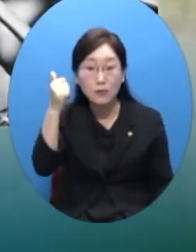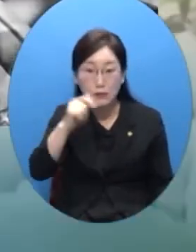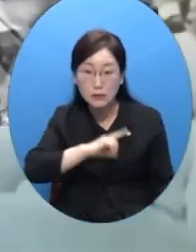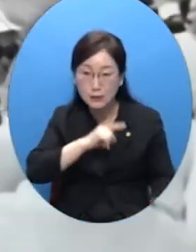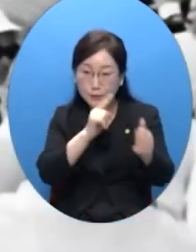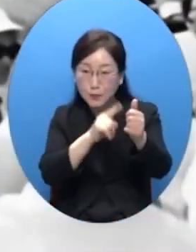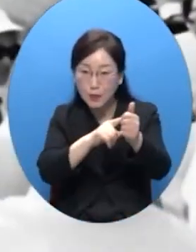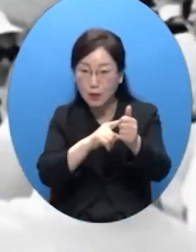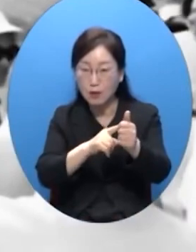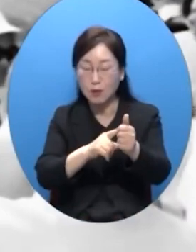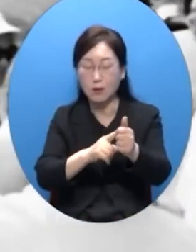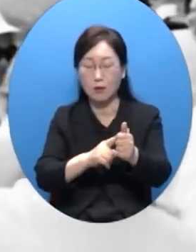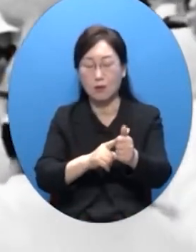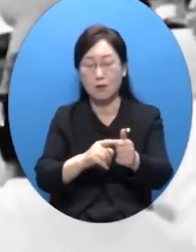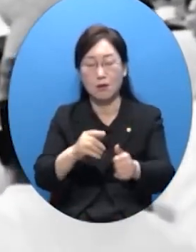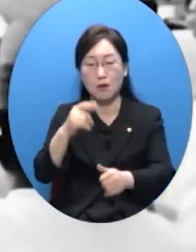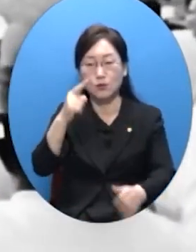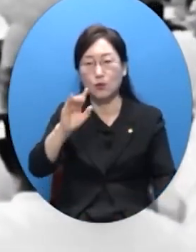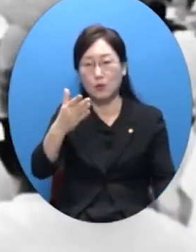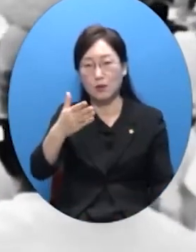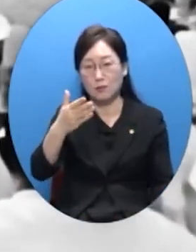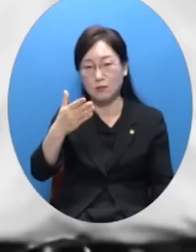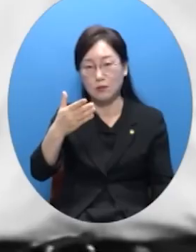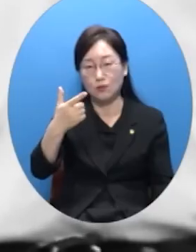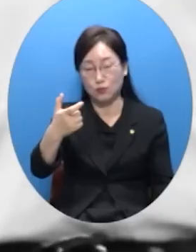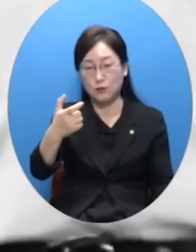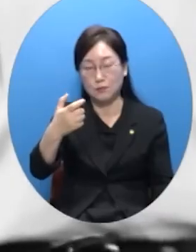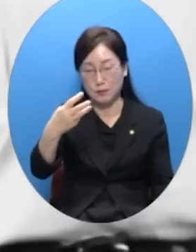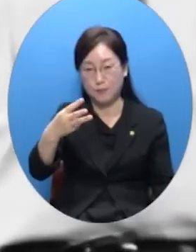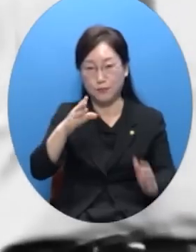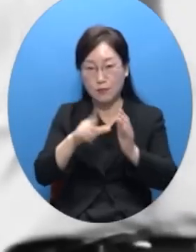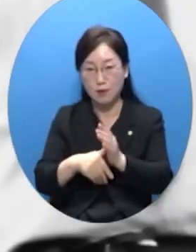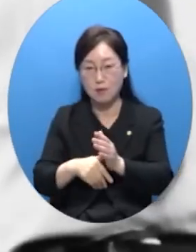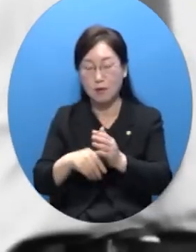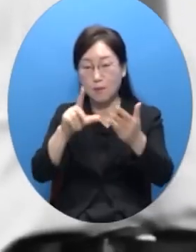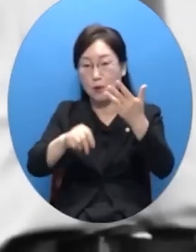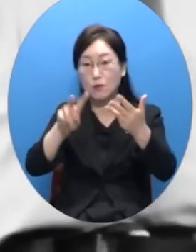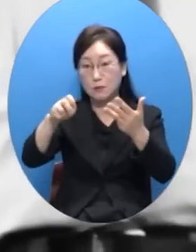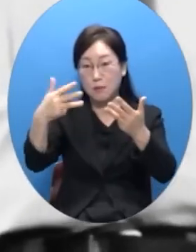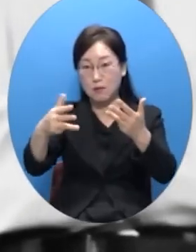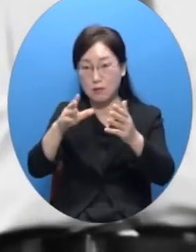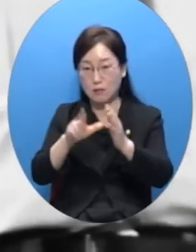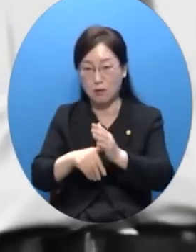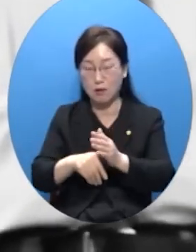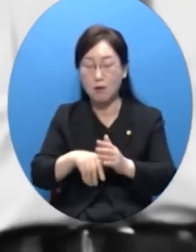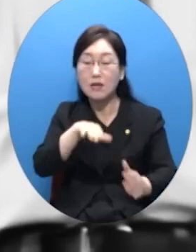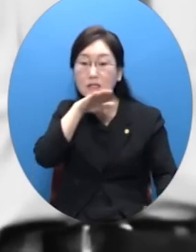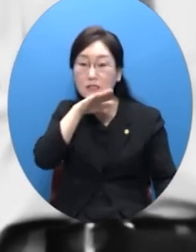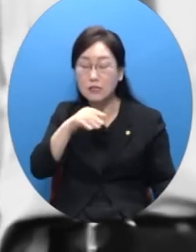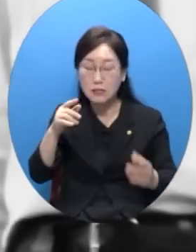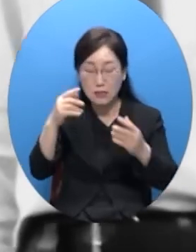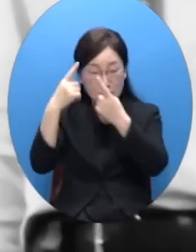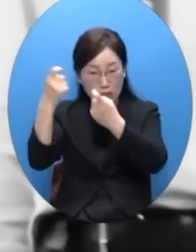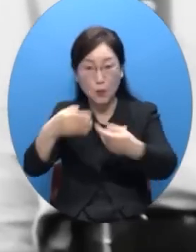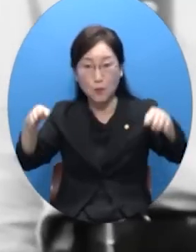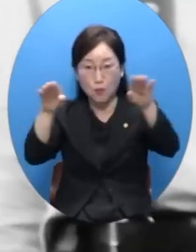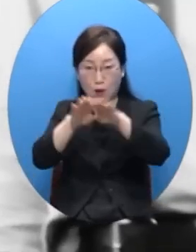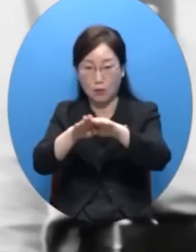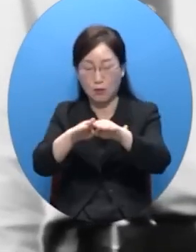28일 미국 워싱턴 DC 링컨 기념관 발코니에서 워싱턴 기념탑을 바라보며 한 그의